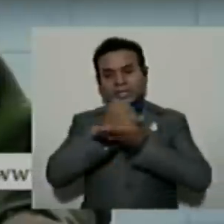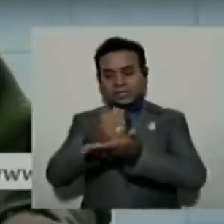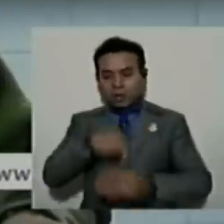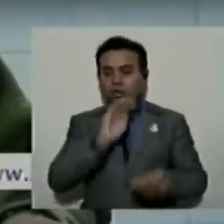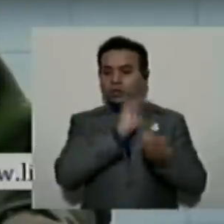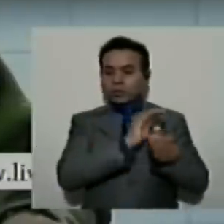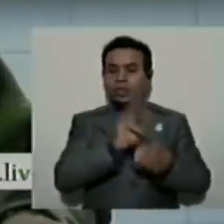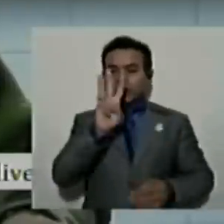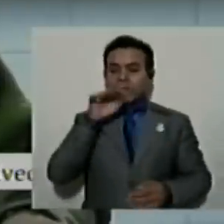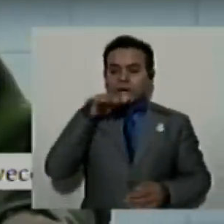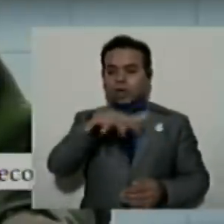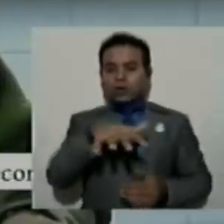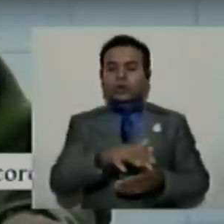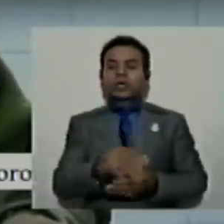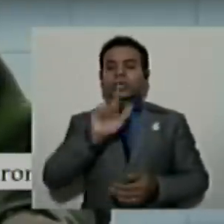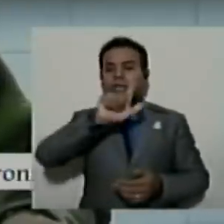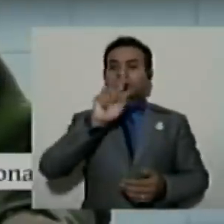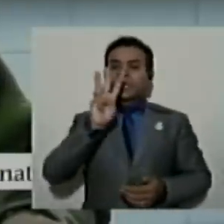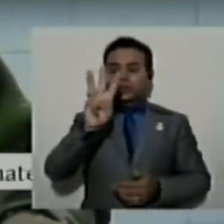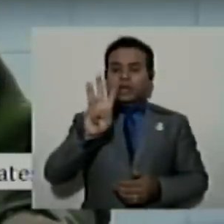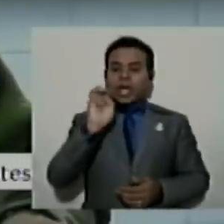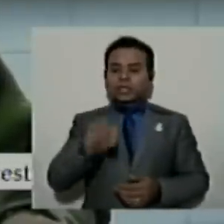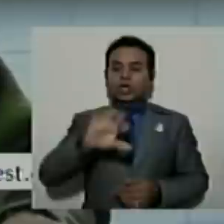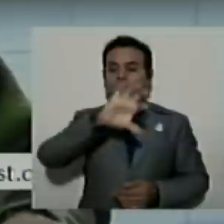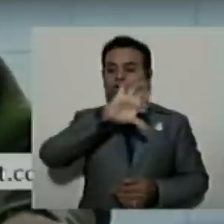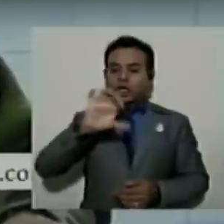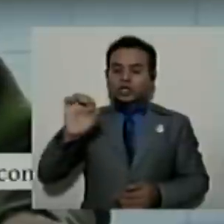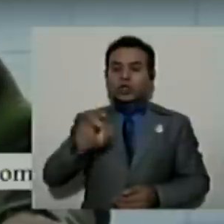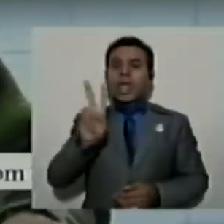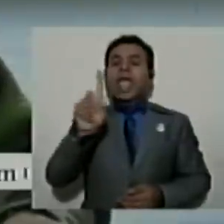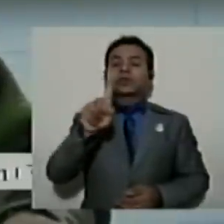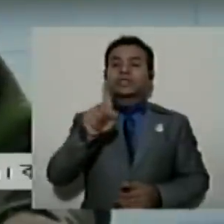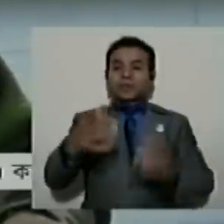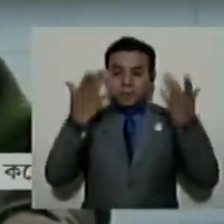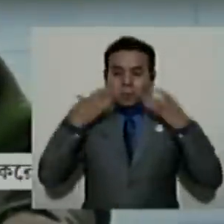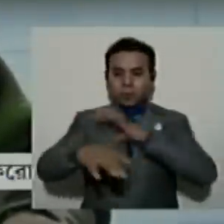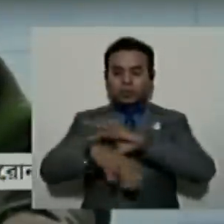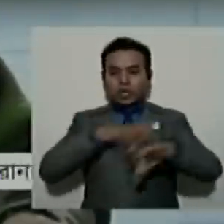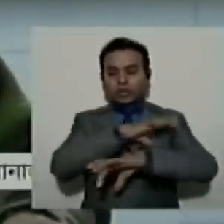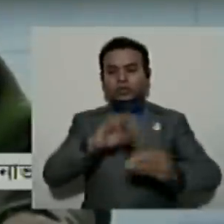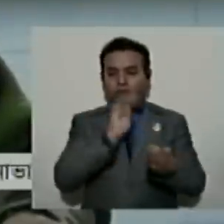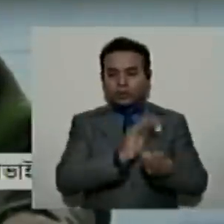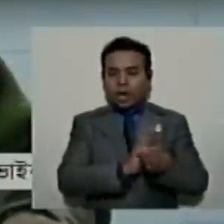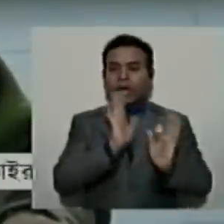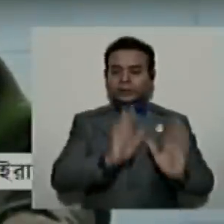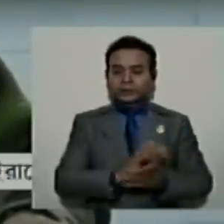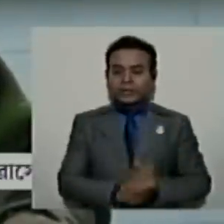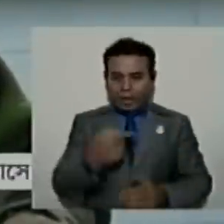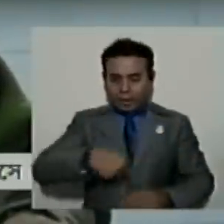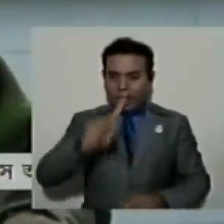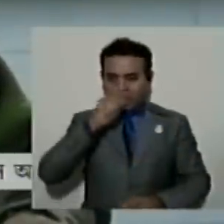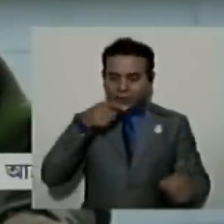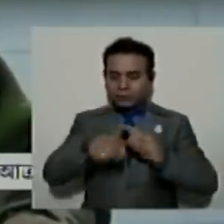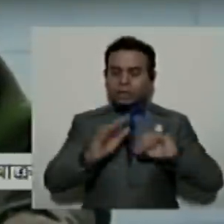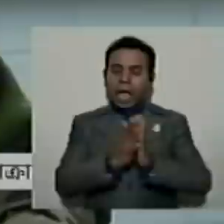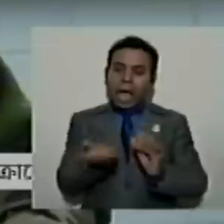3,73,921, যদিও আমাদের PPE লক্ষ্যমাত্রা এই মাসে 20 লক্ষ, এবং প্রতিদিন আমরা প্রায় 1 লক্ষের অধিক